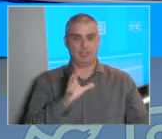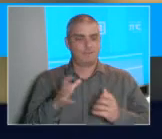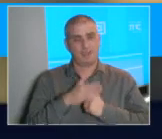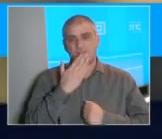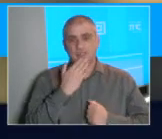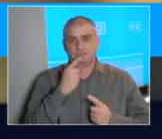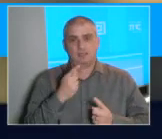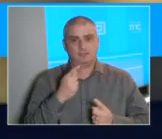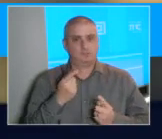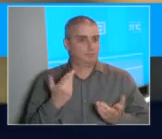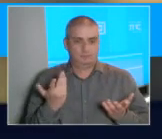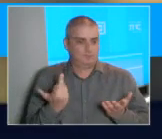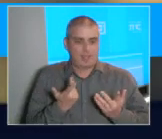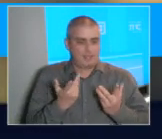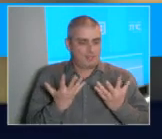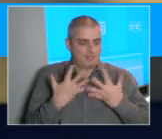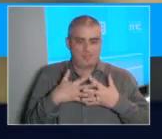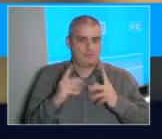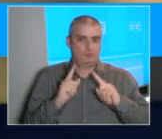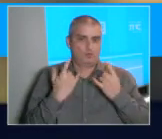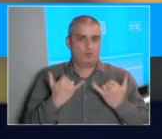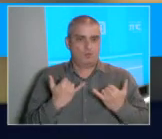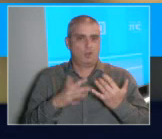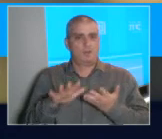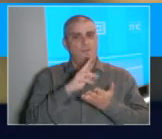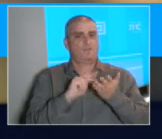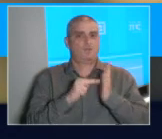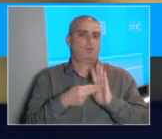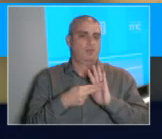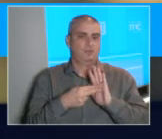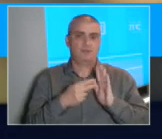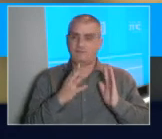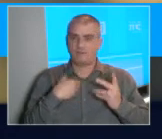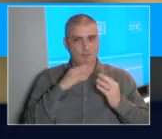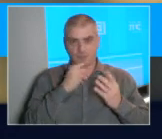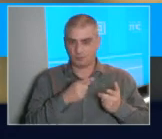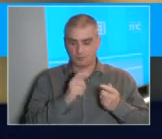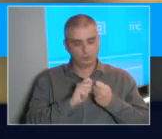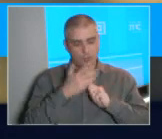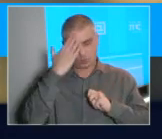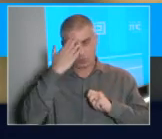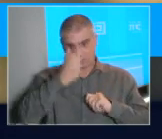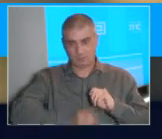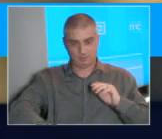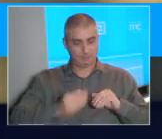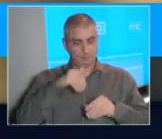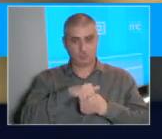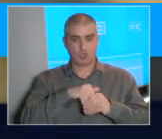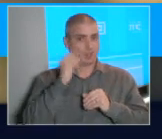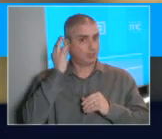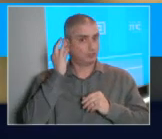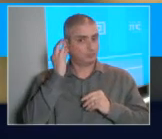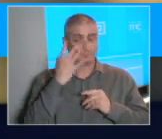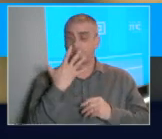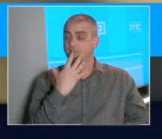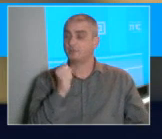בחברה הישראלית, שאגב, אין לו שום סינרגיה עם המתרחש כאן במרחב הפוליטי. ועל מה אני מדברת? השינוי התודעתי שחל בקרבן של נשים